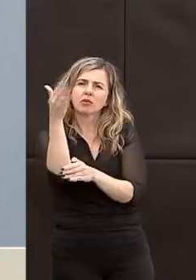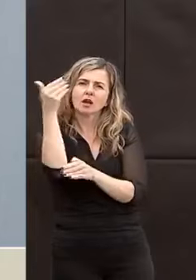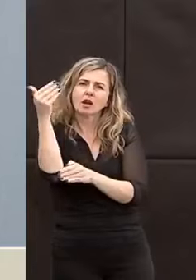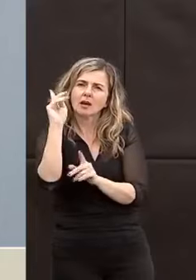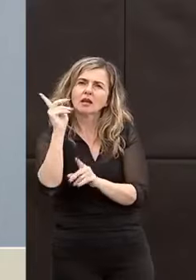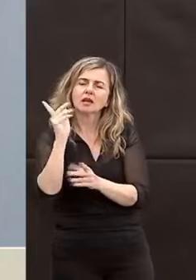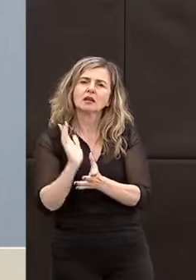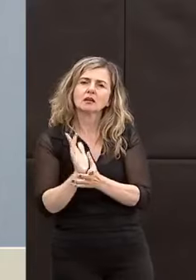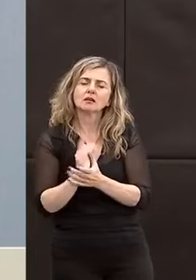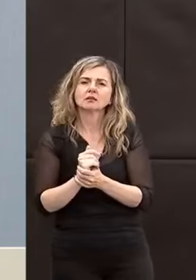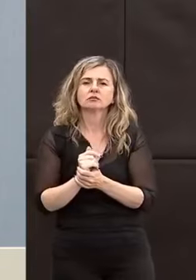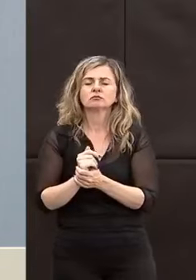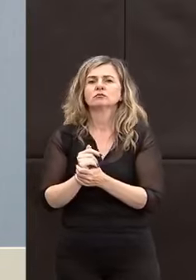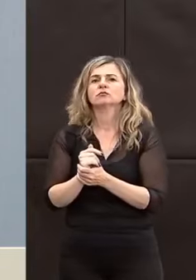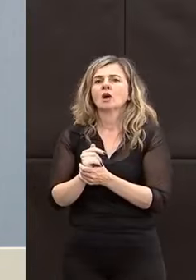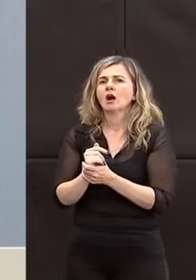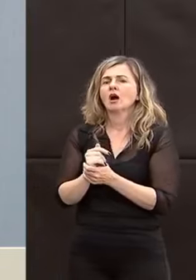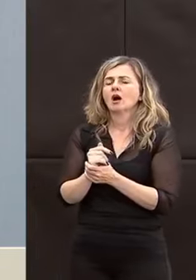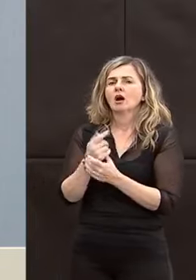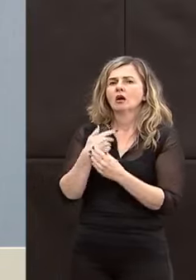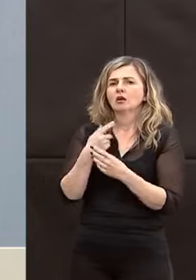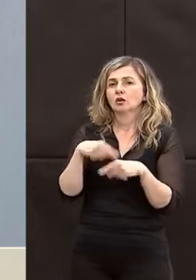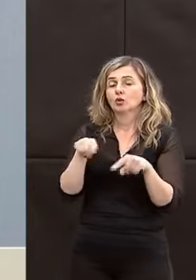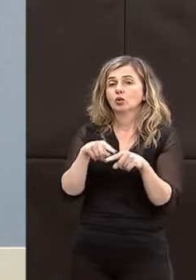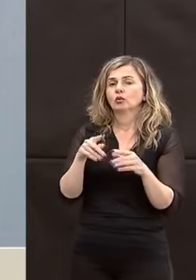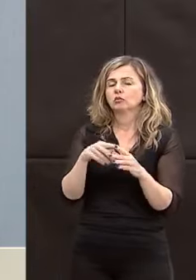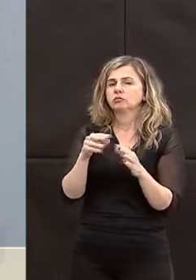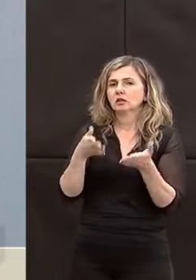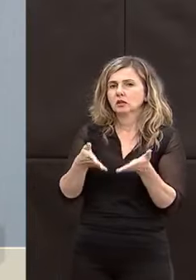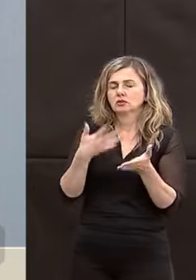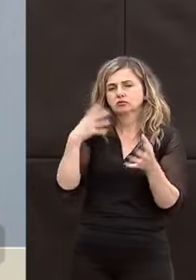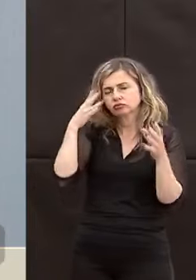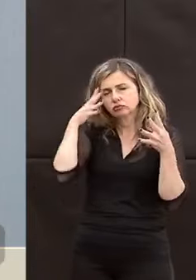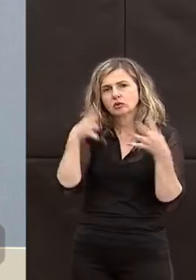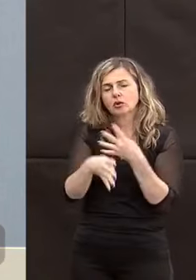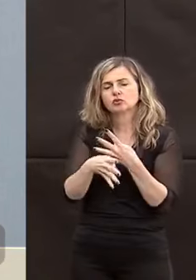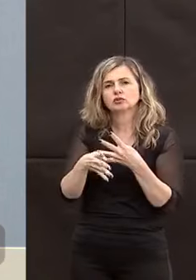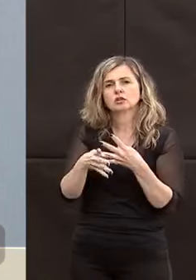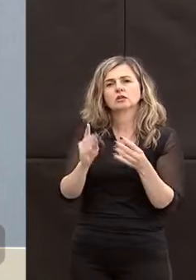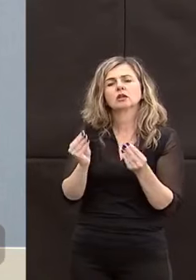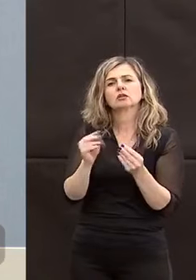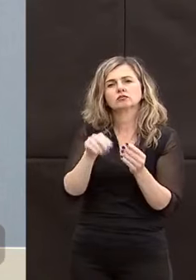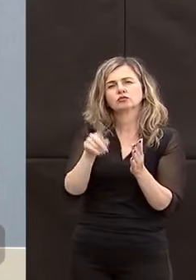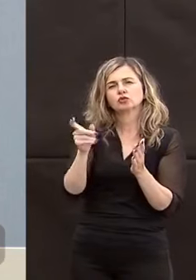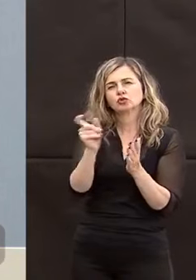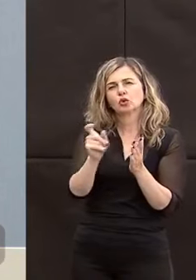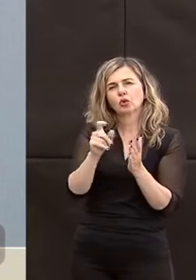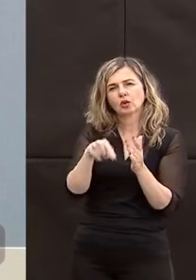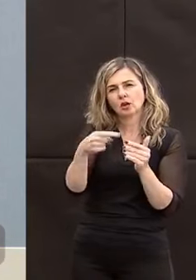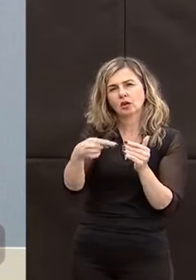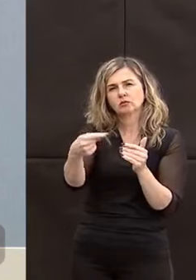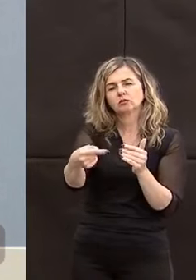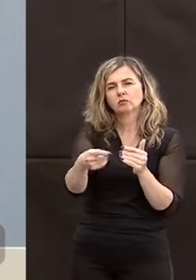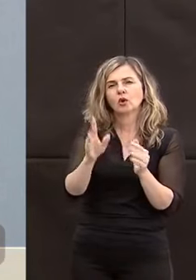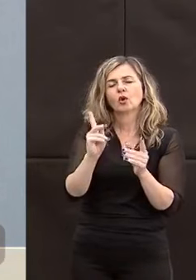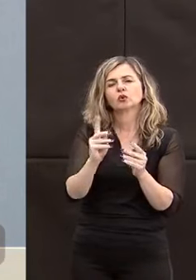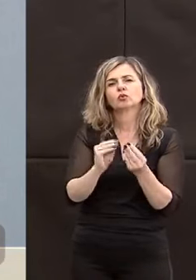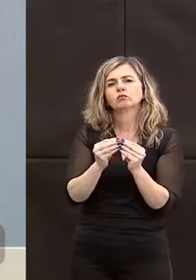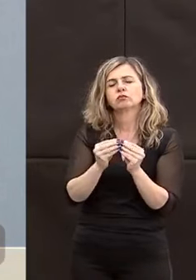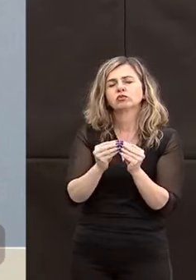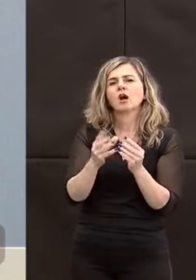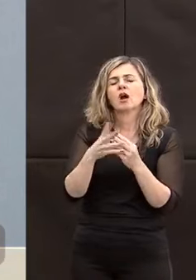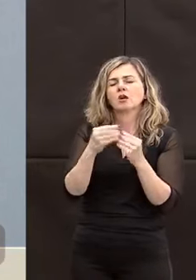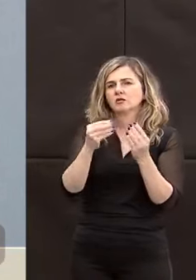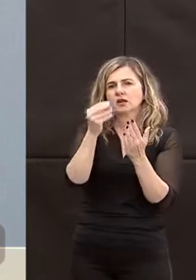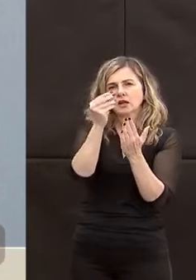allora e noi adesso siamo concentrati in questi giorni a fare queste